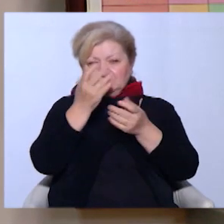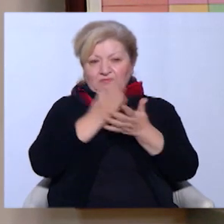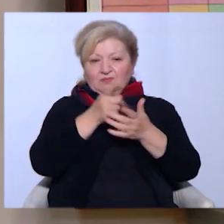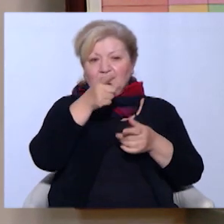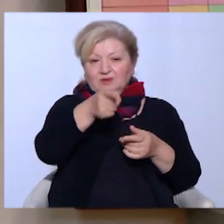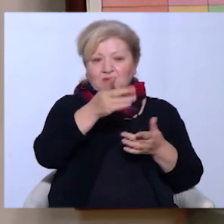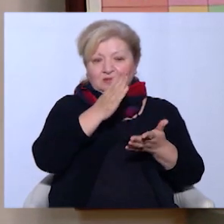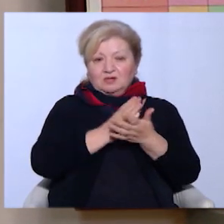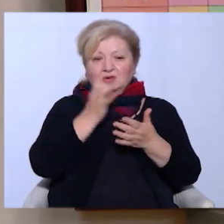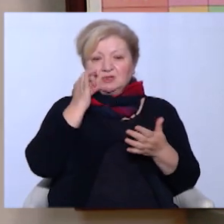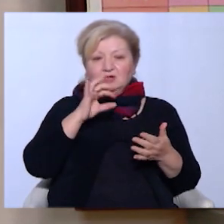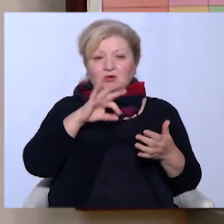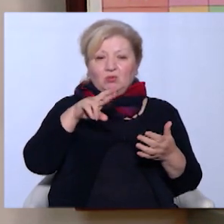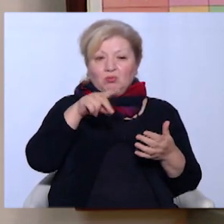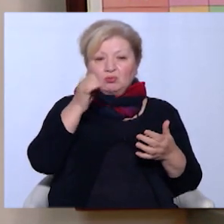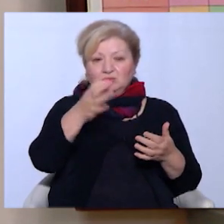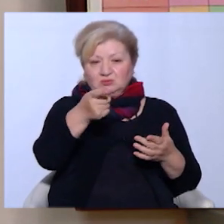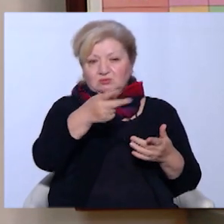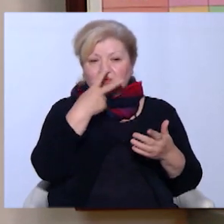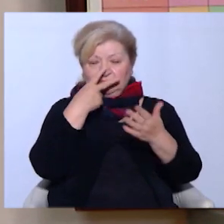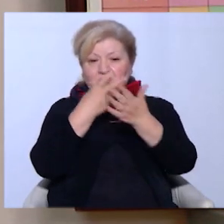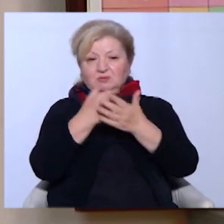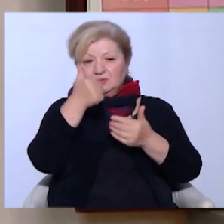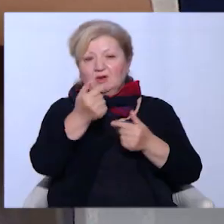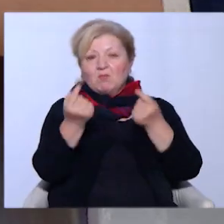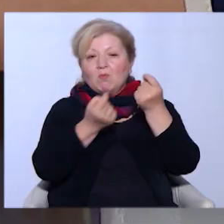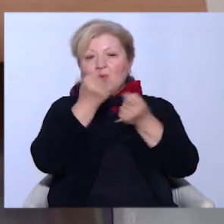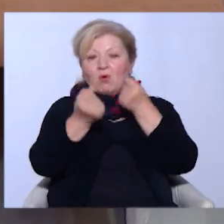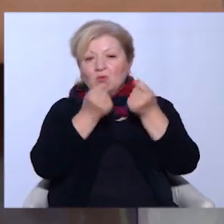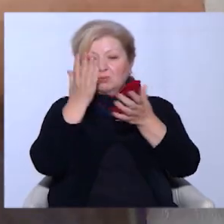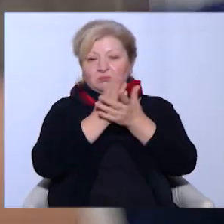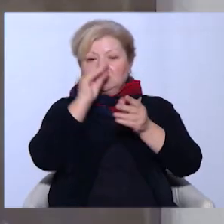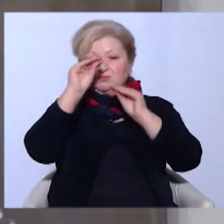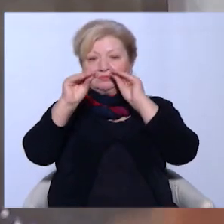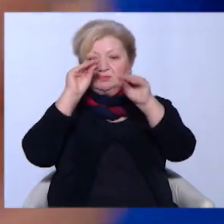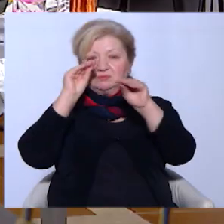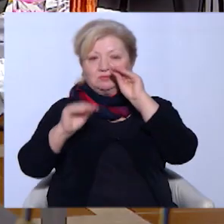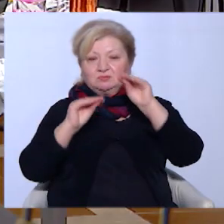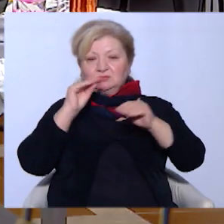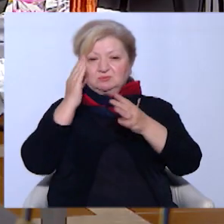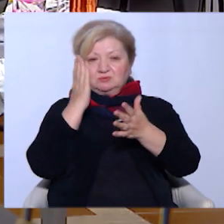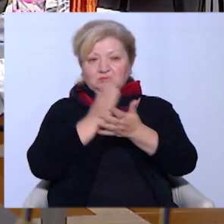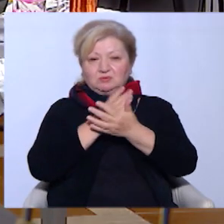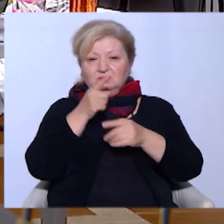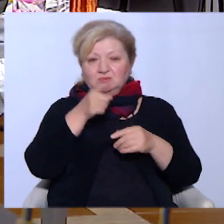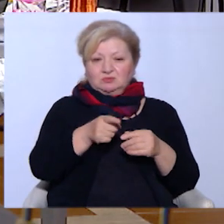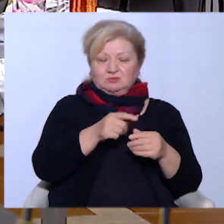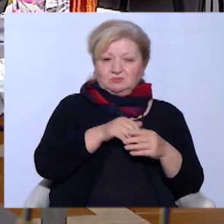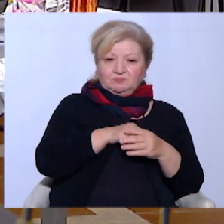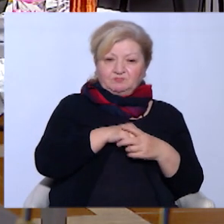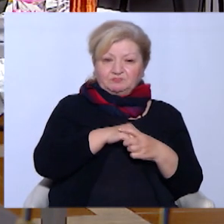გამოსახული კრისტალური სტრუქტურით და კარგად ჩანს, რომ მოლეკულებია განლაგებული კვანძებში. მე ეს იოდი შენ მინდა